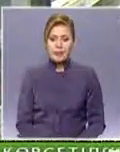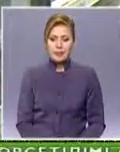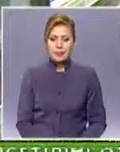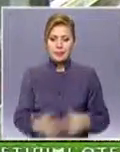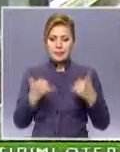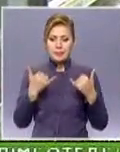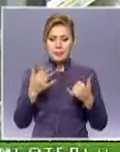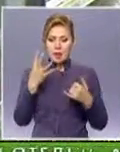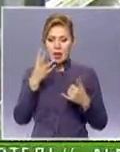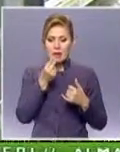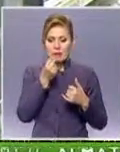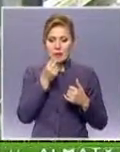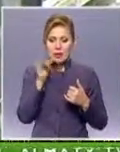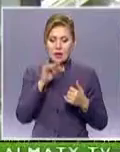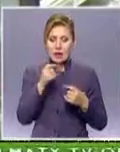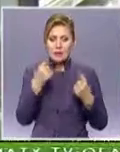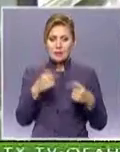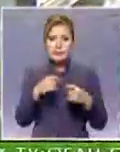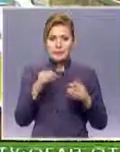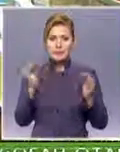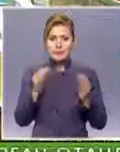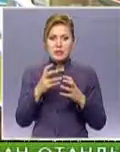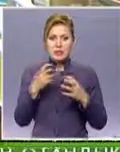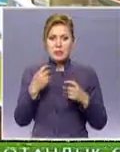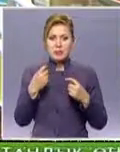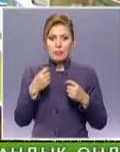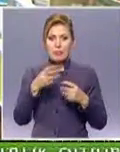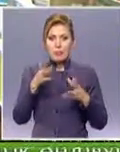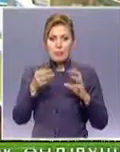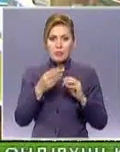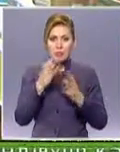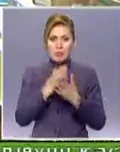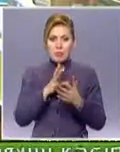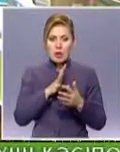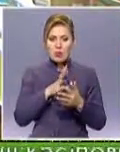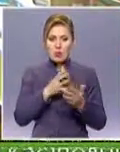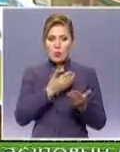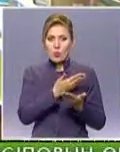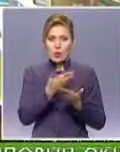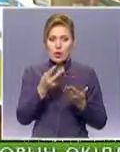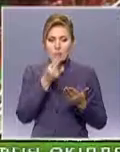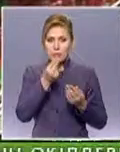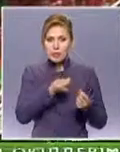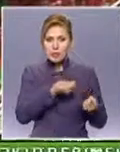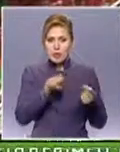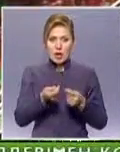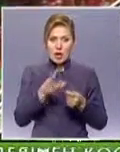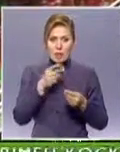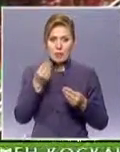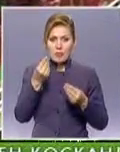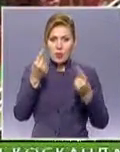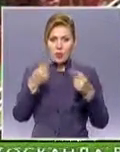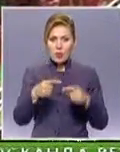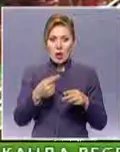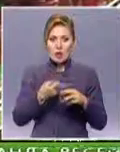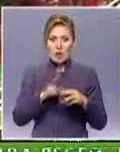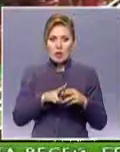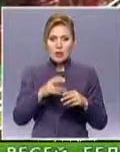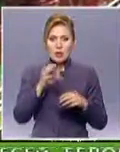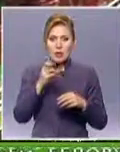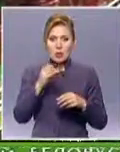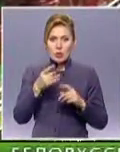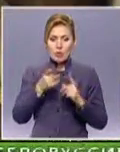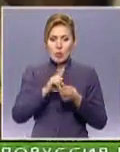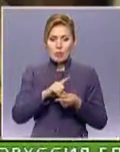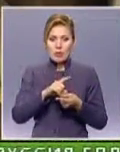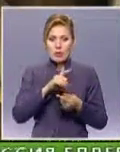Бүгінде тамақ өнімдерін саудалаушы орта және шағын кәсіпкерлер болғандықтан олар тасымалдайтын азық-түліктің сапасы түсе бастаған. Себебі мораторийді